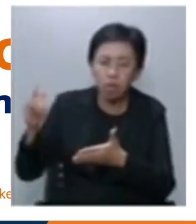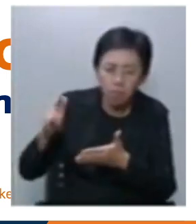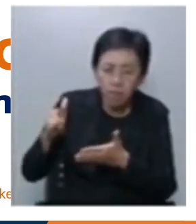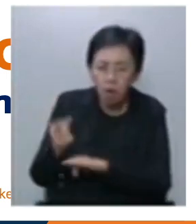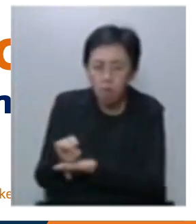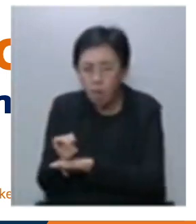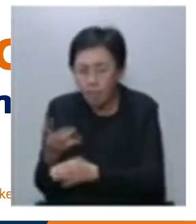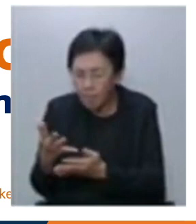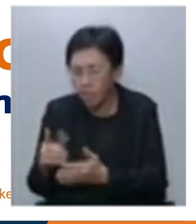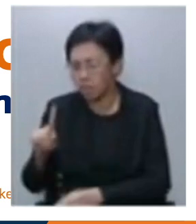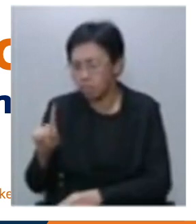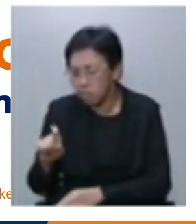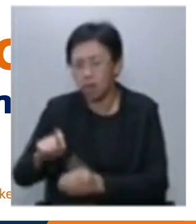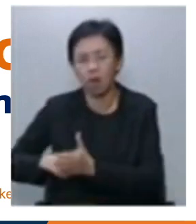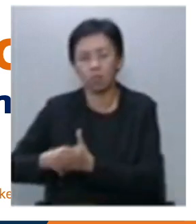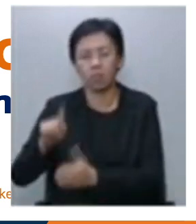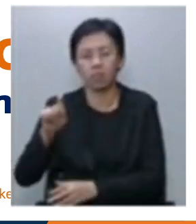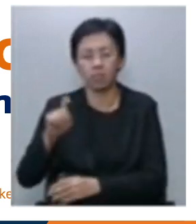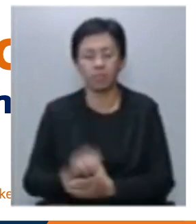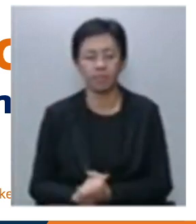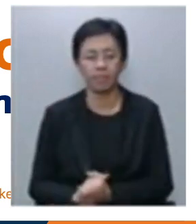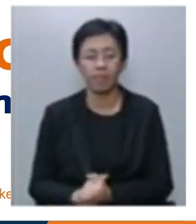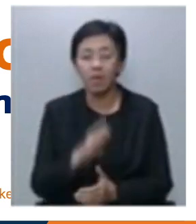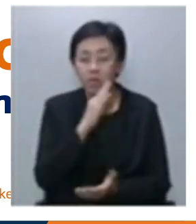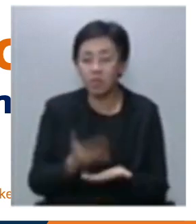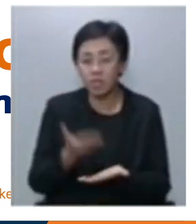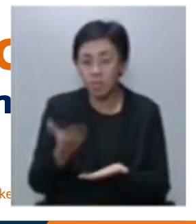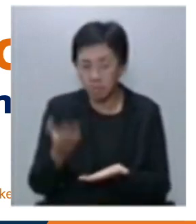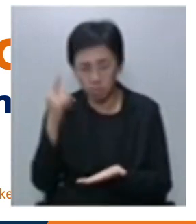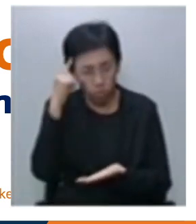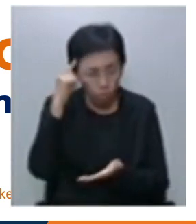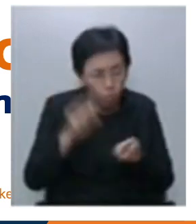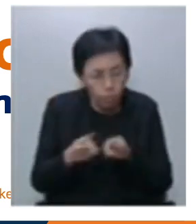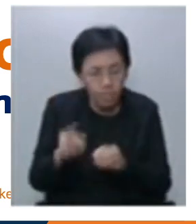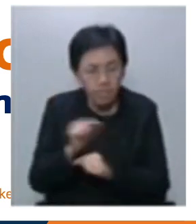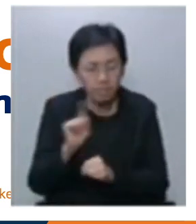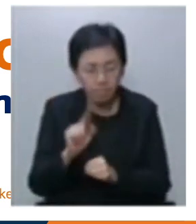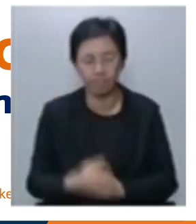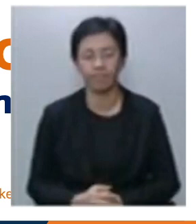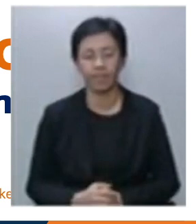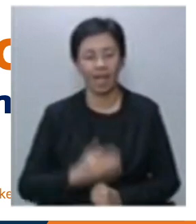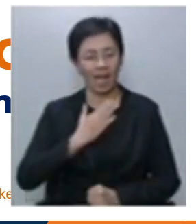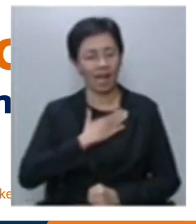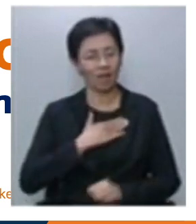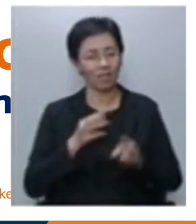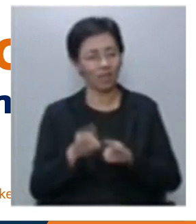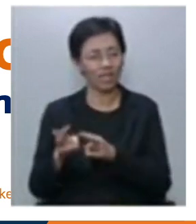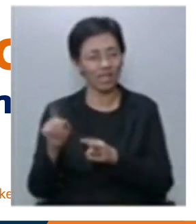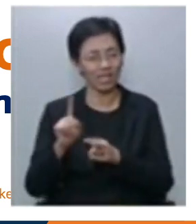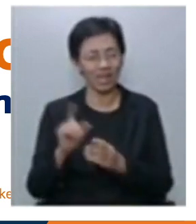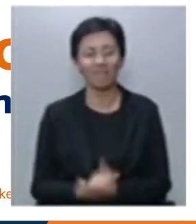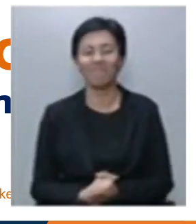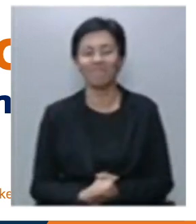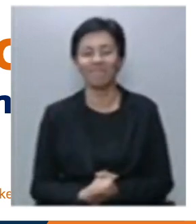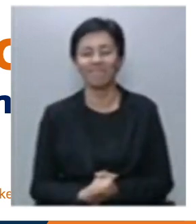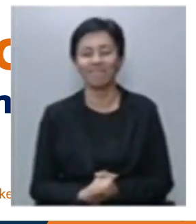เสียก็ยังซ่อมไม่ได้ดังนั้นนะครับถ้าซื้อให้เป็นเนี่ยเราจะซื้อยังไงครับท่านประธานเราก็จะใช้สิ่งที่เรียกว่า offset